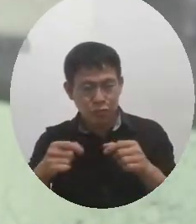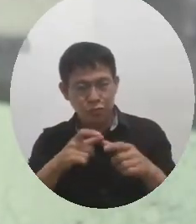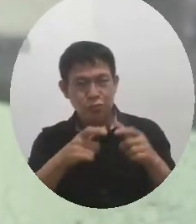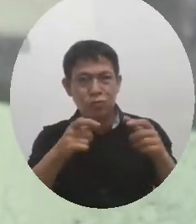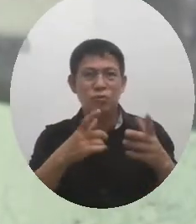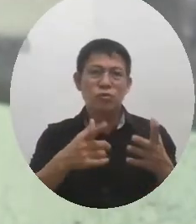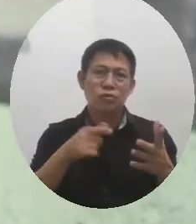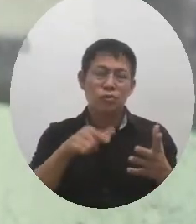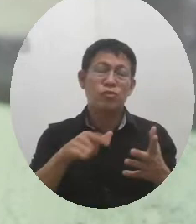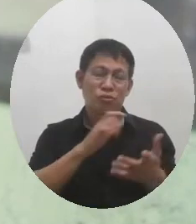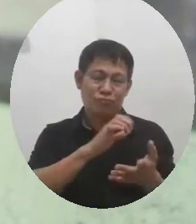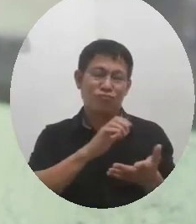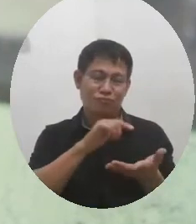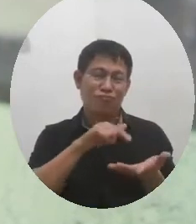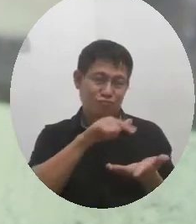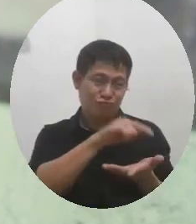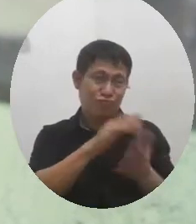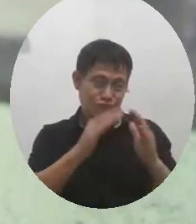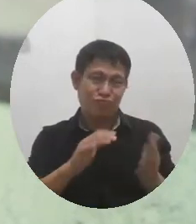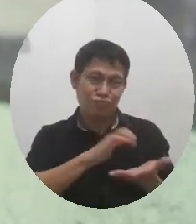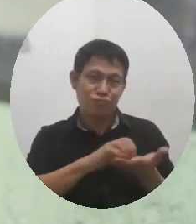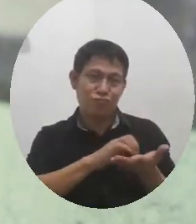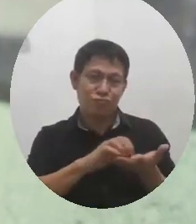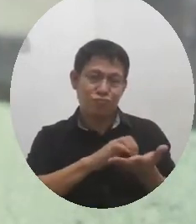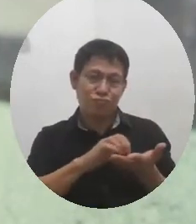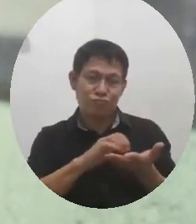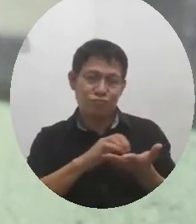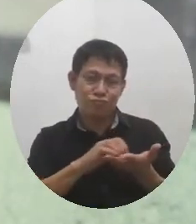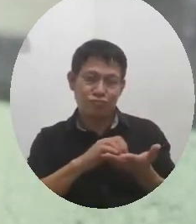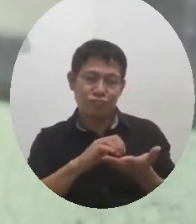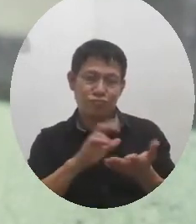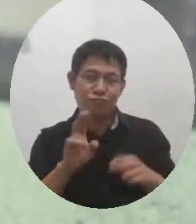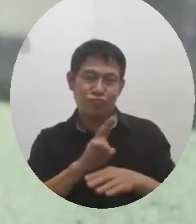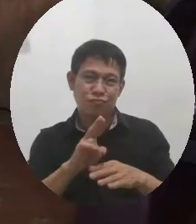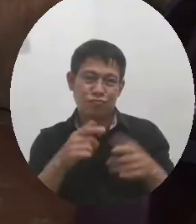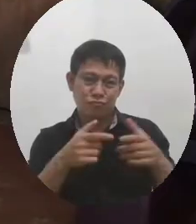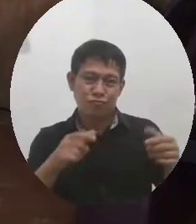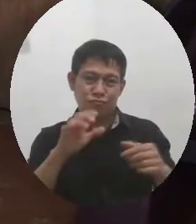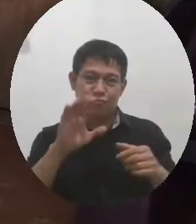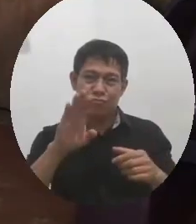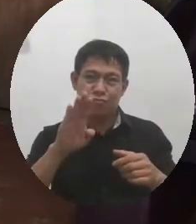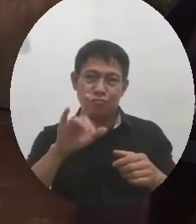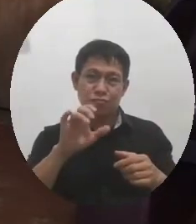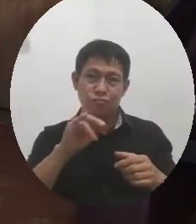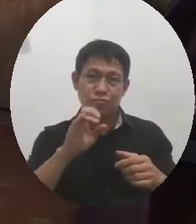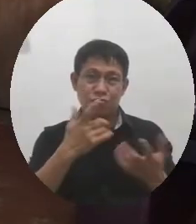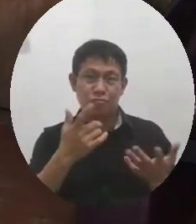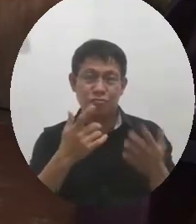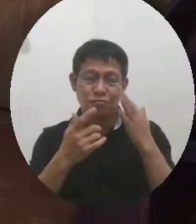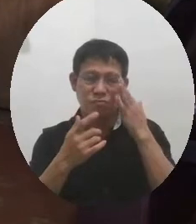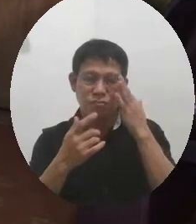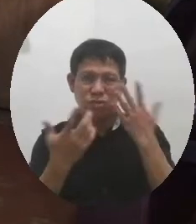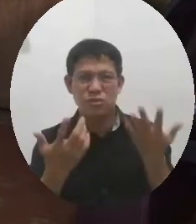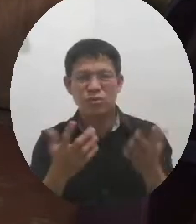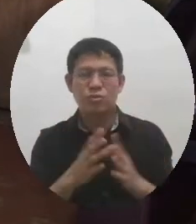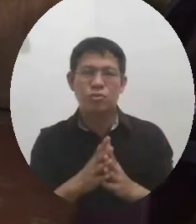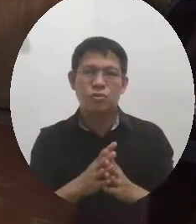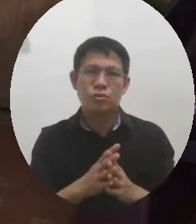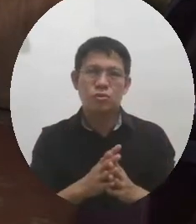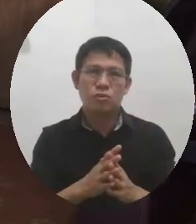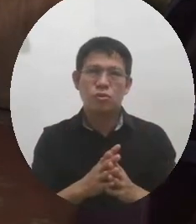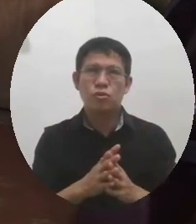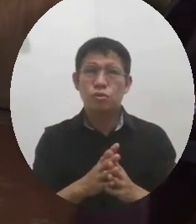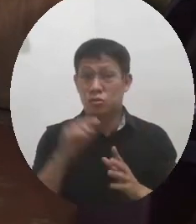Ano si Mami, oh. Wow! Ayaw dumikit. Wala po siyang, hindi po namin siya madala sa